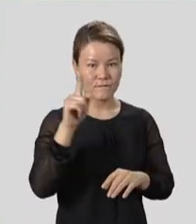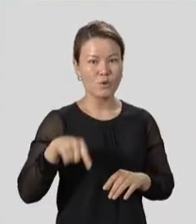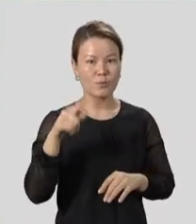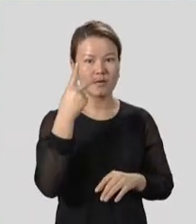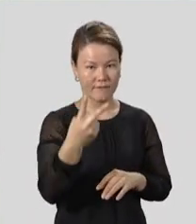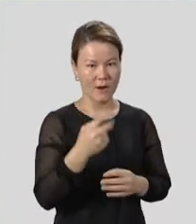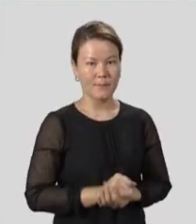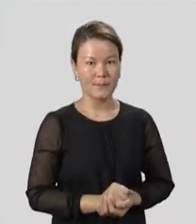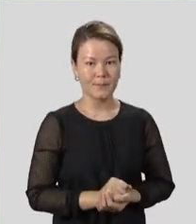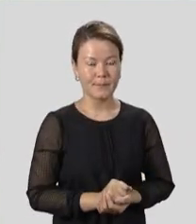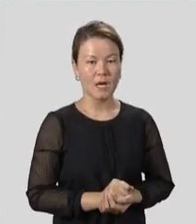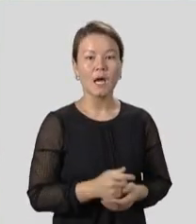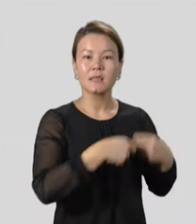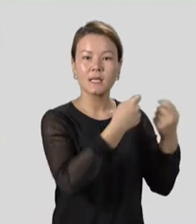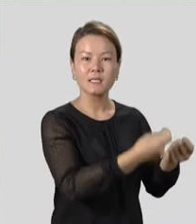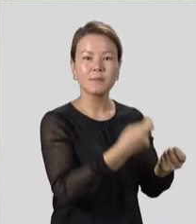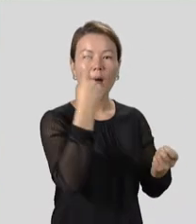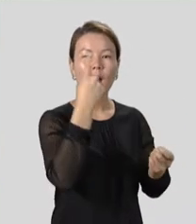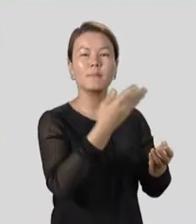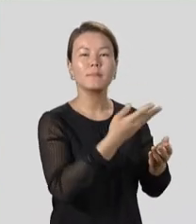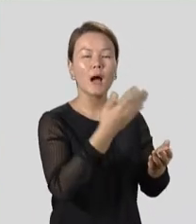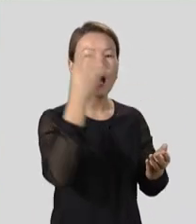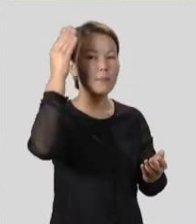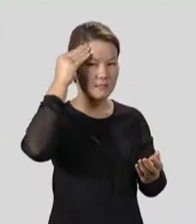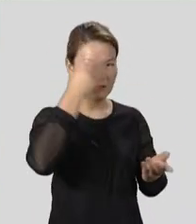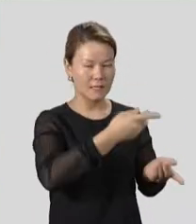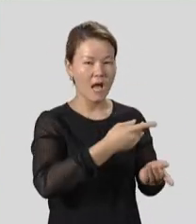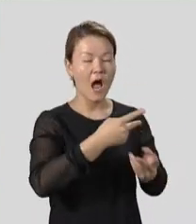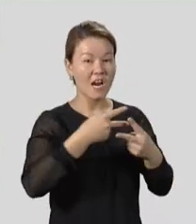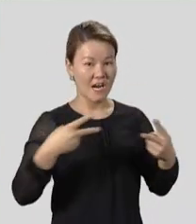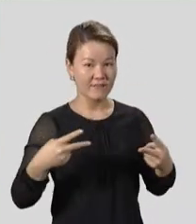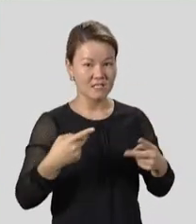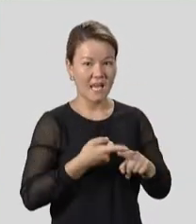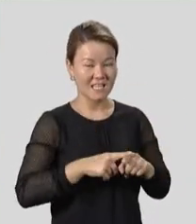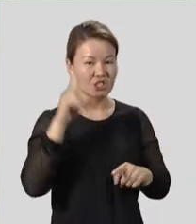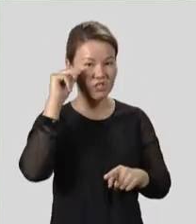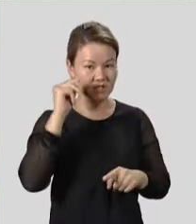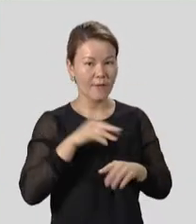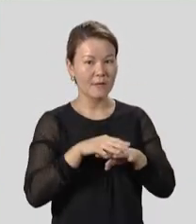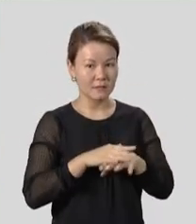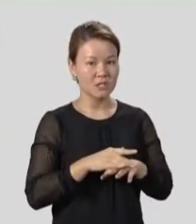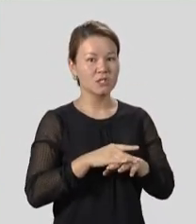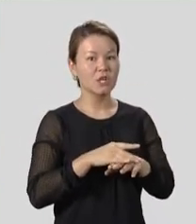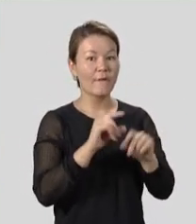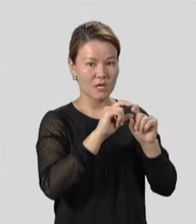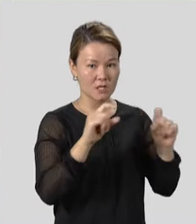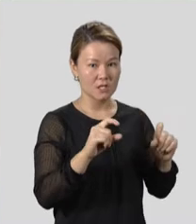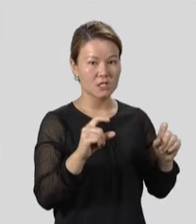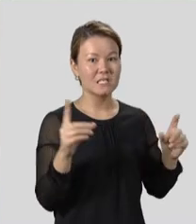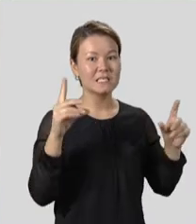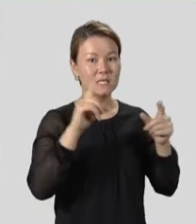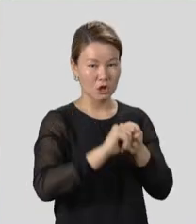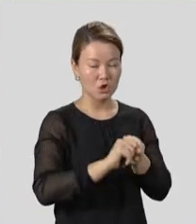2. Дадим определение. Равенство – числовые математические выражения,